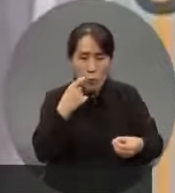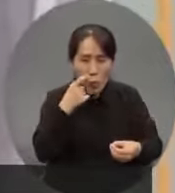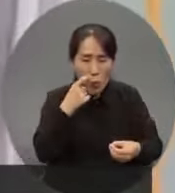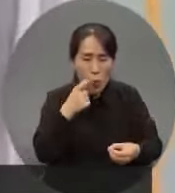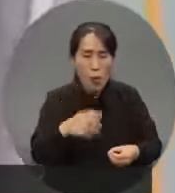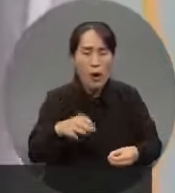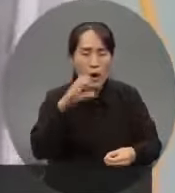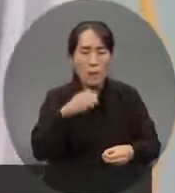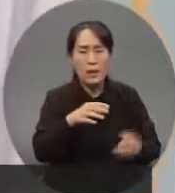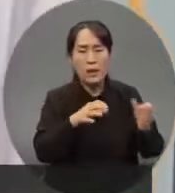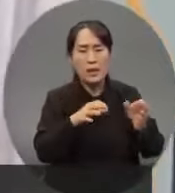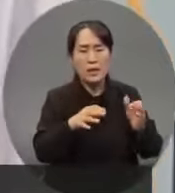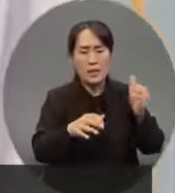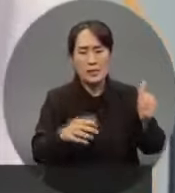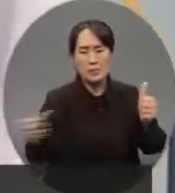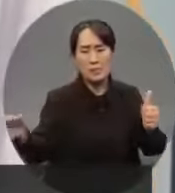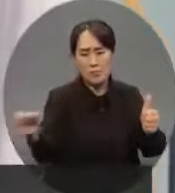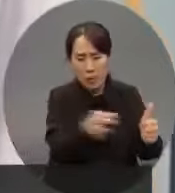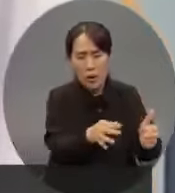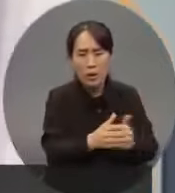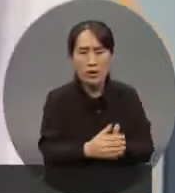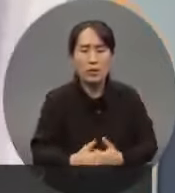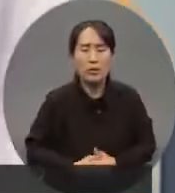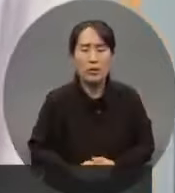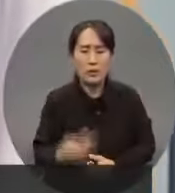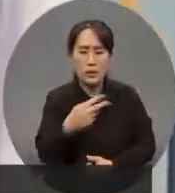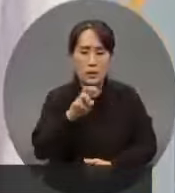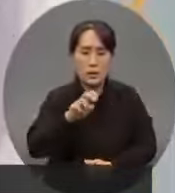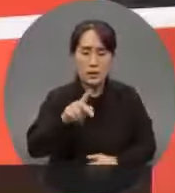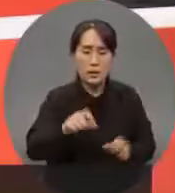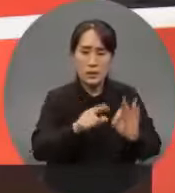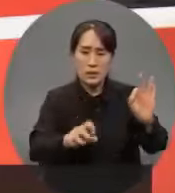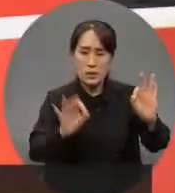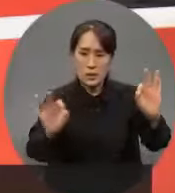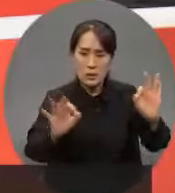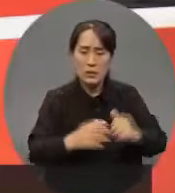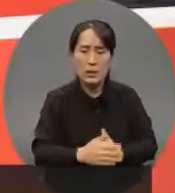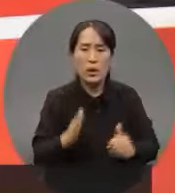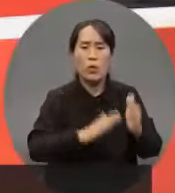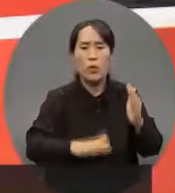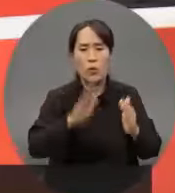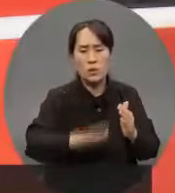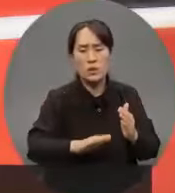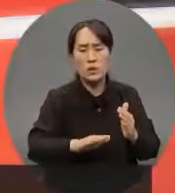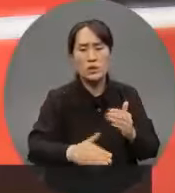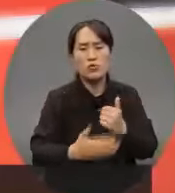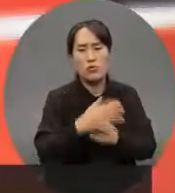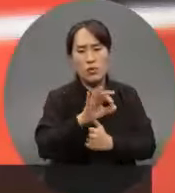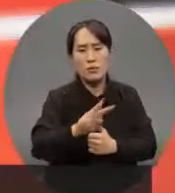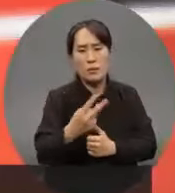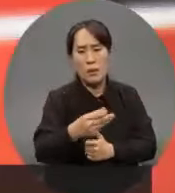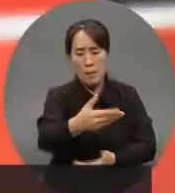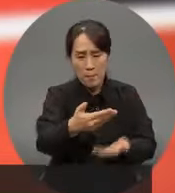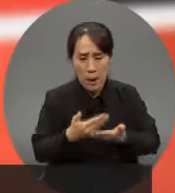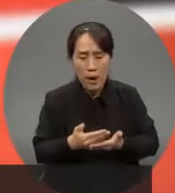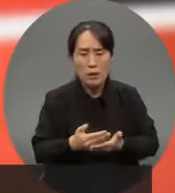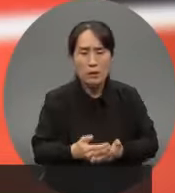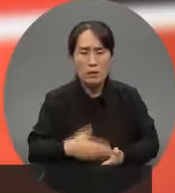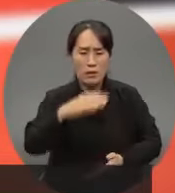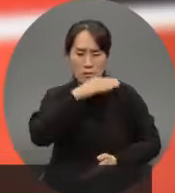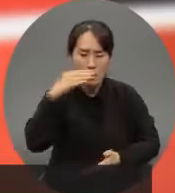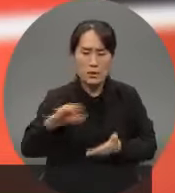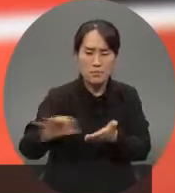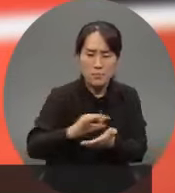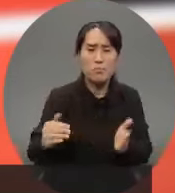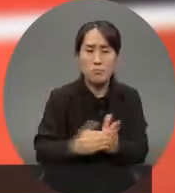사장에게 돌려줬고 대신 9일 뒤인 2022년 10월 10일 공식 후원금으로 300만 원을 받아 회계 처리했다고